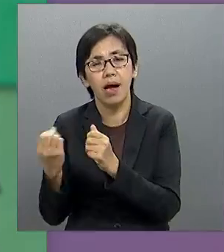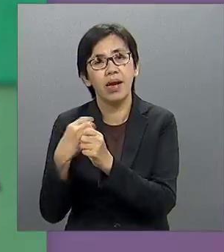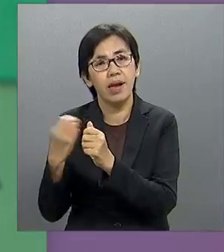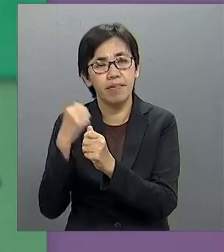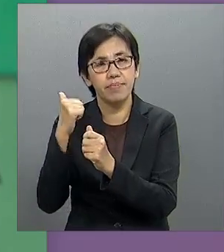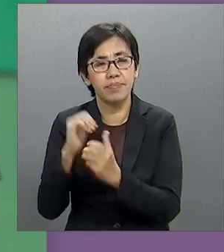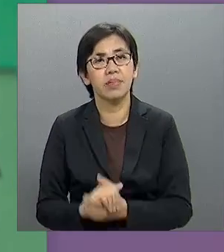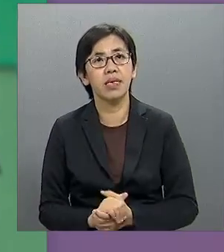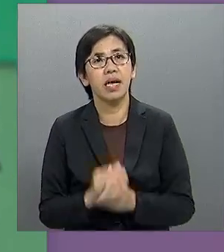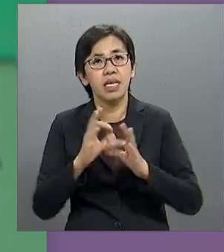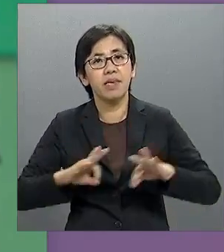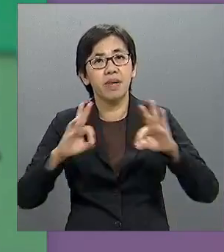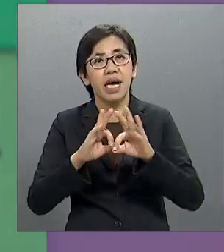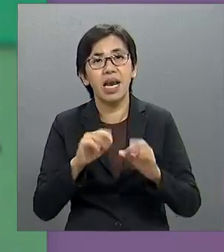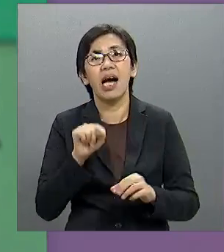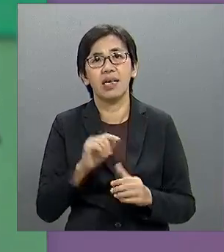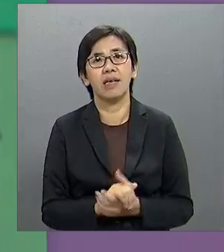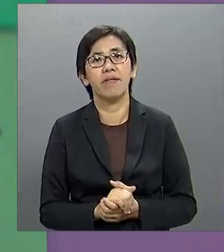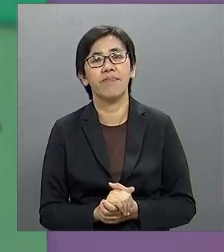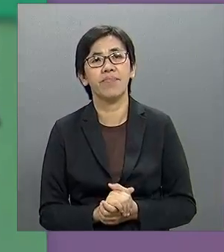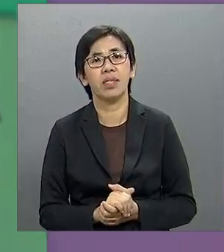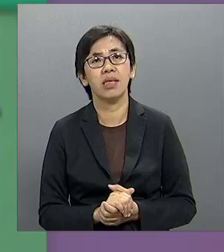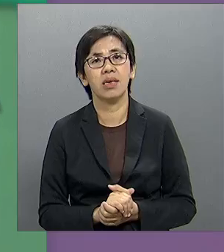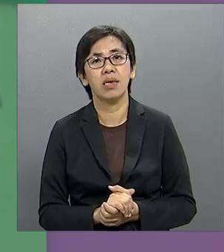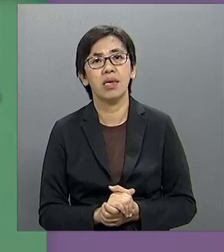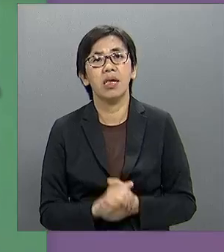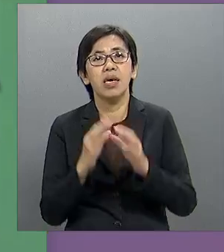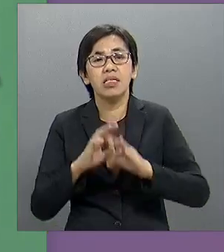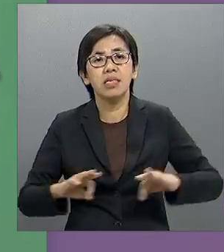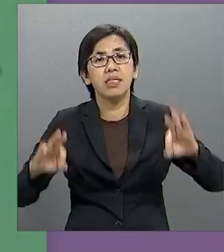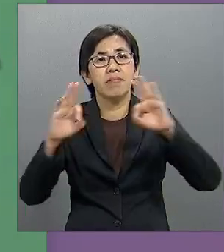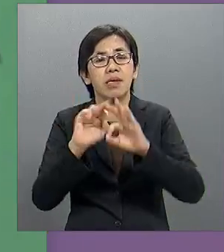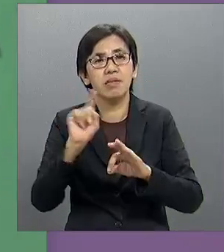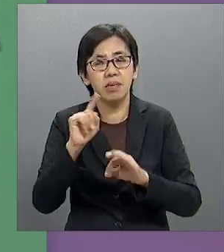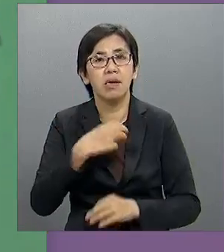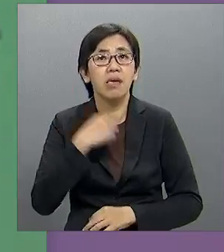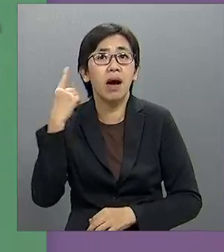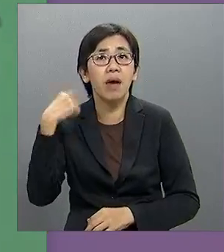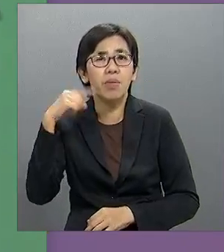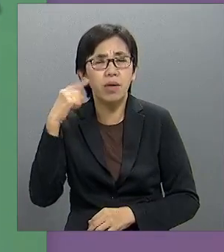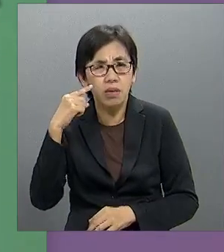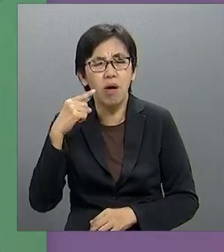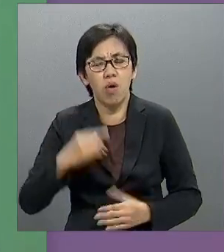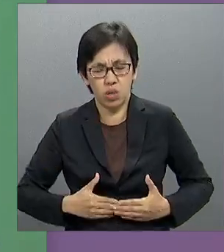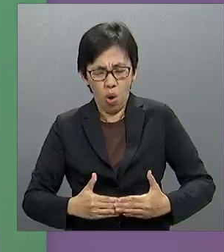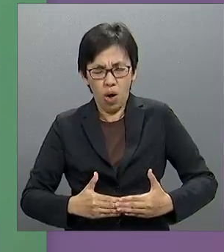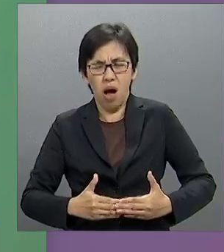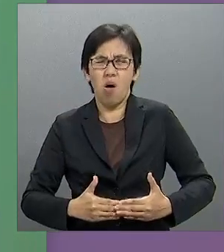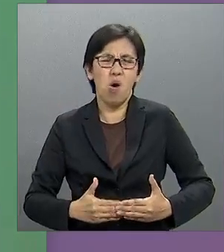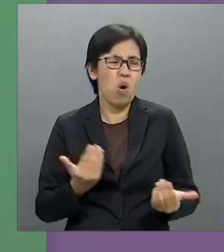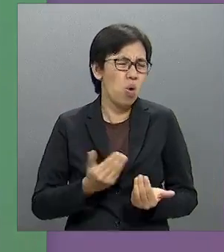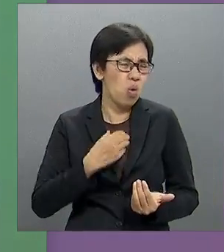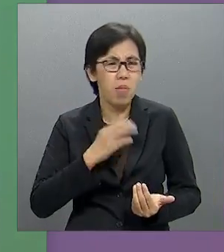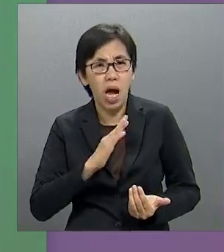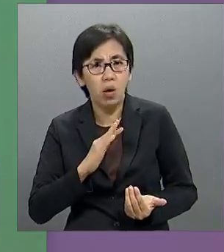สังเกตุตัวเองให้เร็วที่สุดนะคะแต่สิ่งที่สำคัญก็คือว่าอยากให้ผู้หญิงที่ตั้งครรภ์ไม่พร้อมทุกคนตระหนักว่ามันเป็นสิทธิ์ของคุณนะคะ